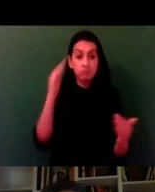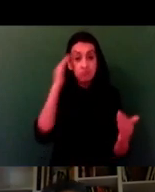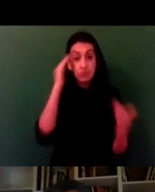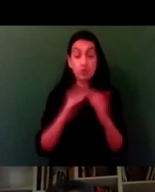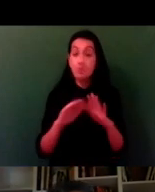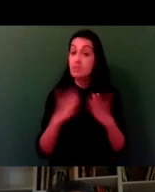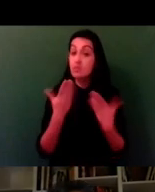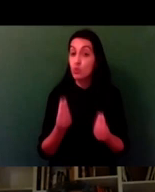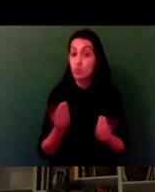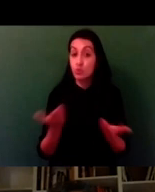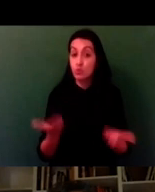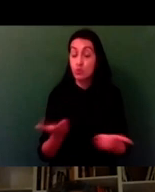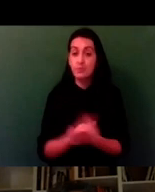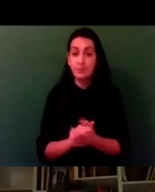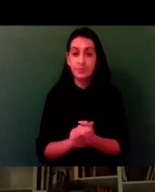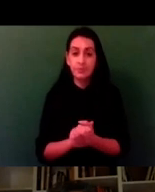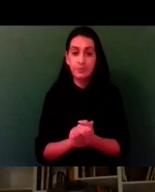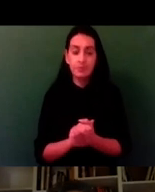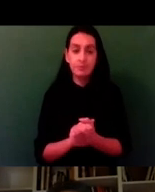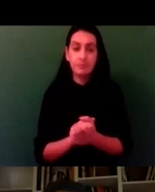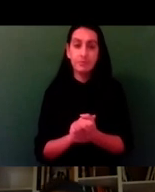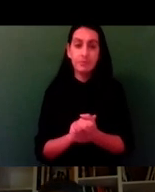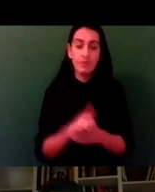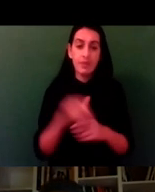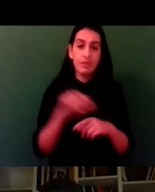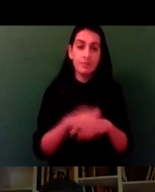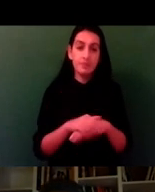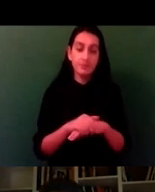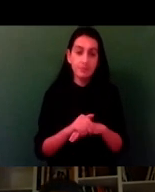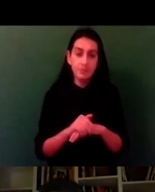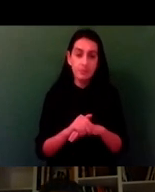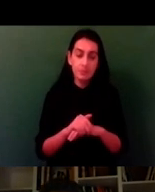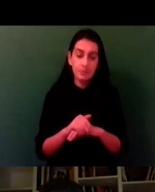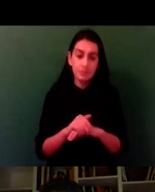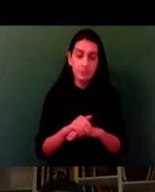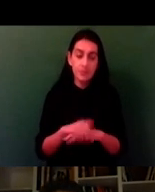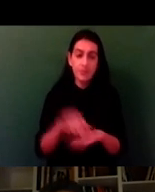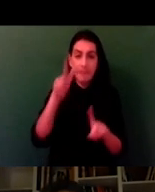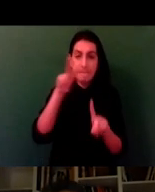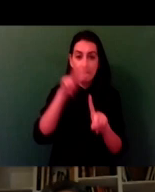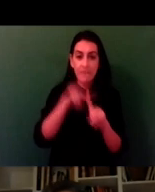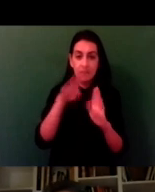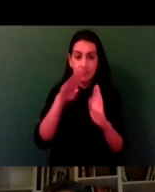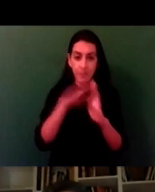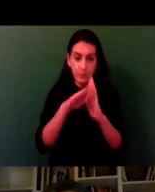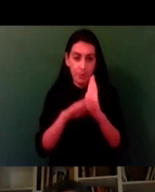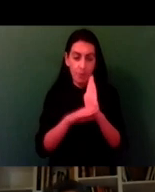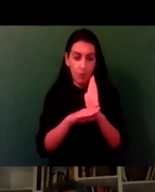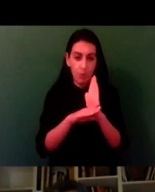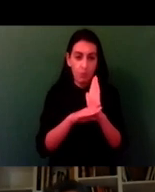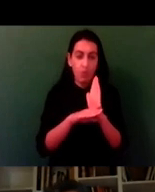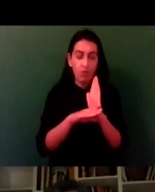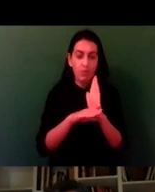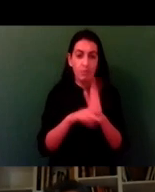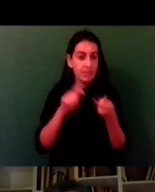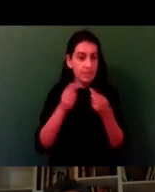kademede niyetli? Bu nedenle katılımcı süreçlerin idareyi denetleyen bir zemine oturması, ayrı bir müşterek zemin tanımlanması da önemli